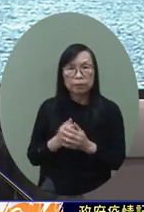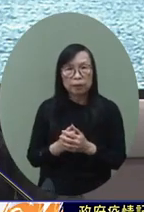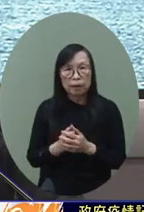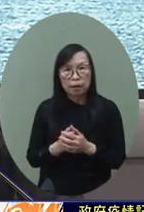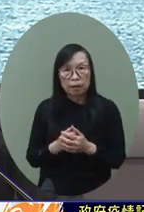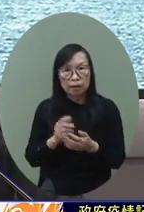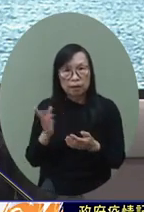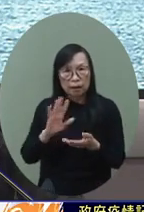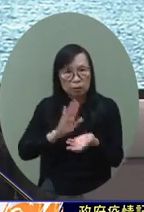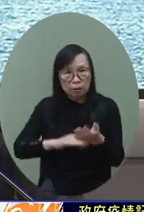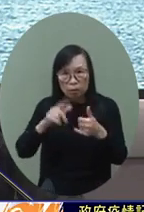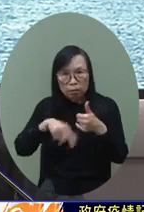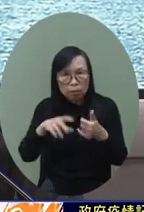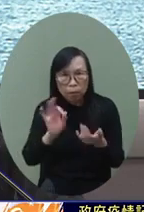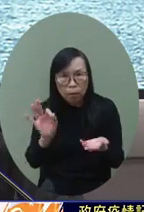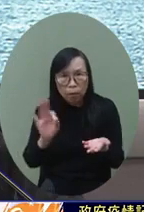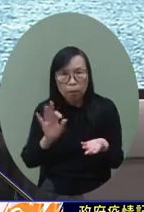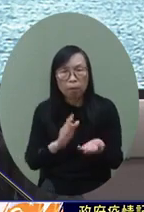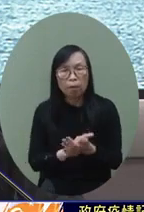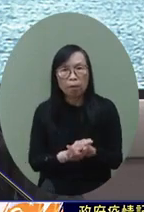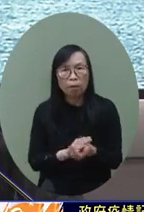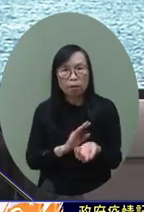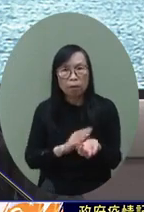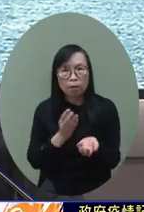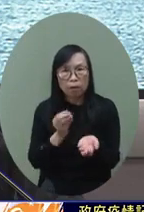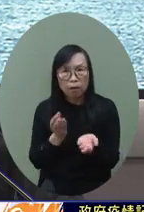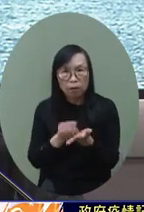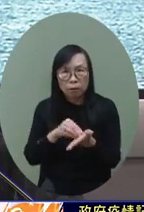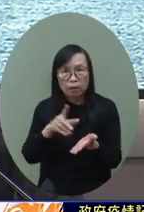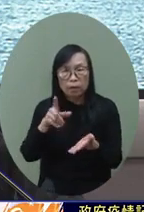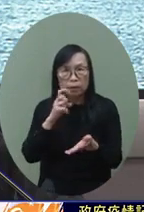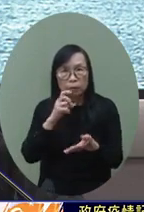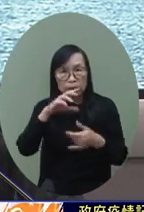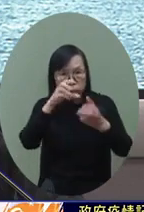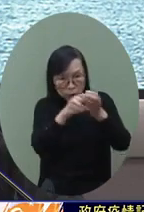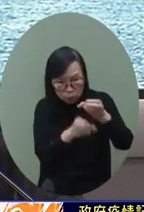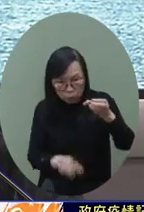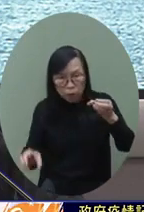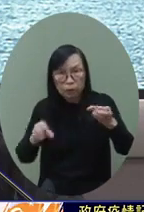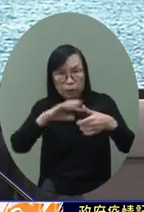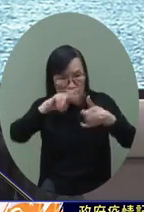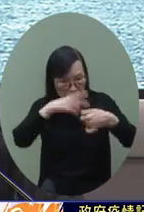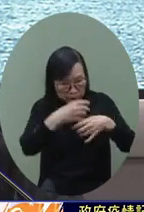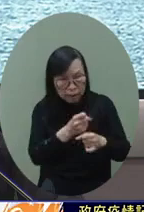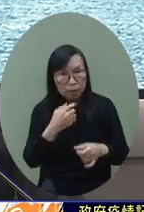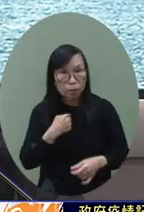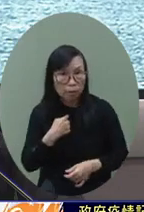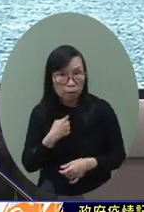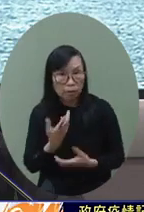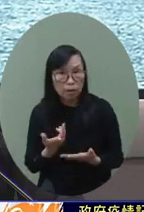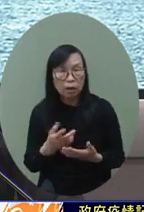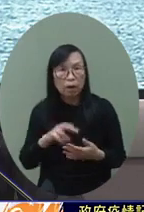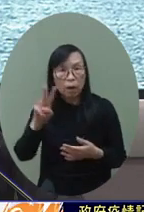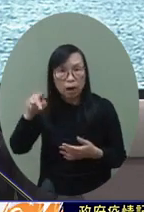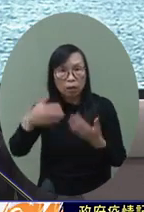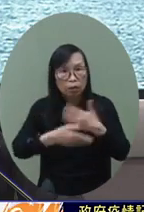又冇確診個案嘅，但係咪都值得需要做呢個渠嘅測試？以前好似風澤樓咁樣揾到一啲原本